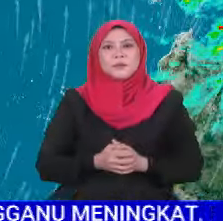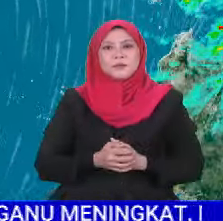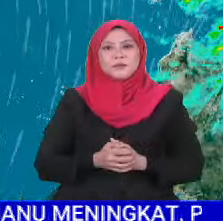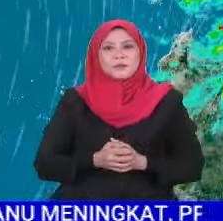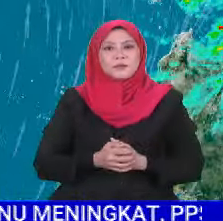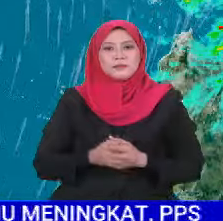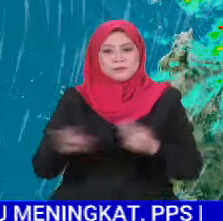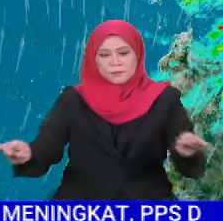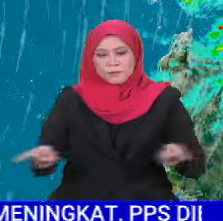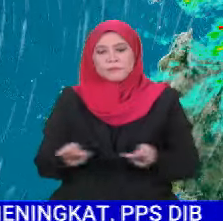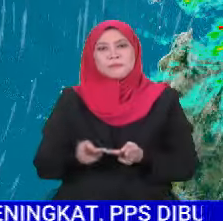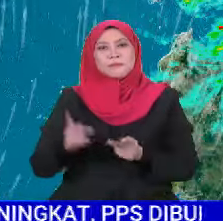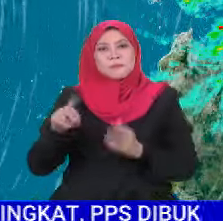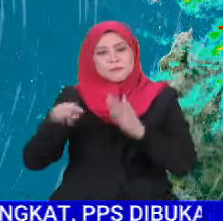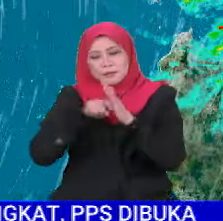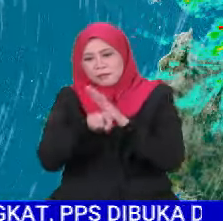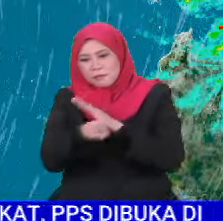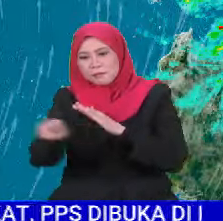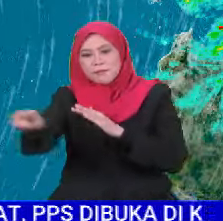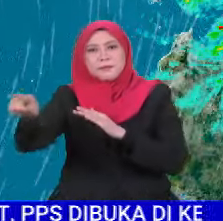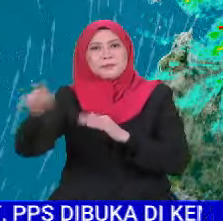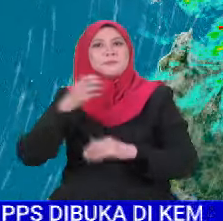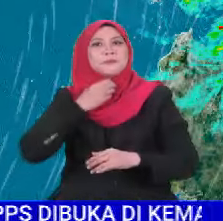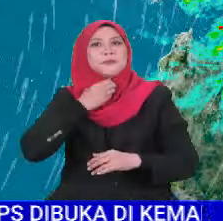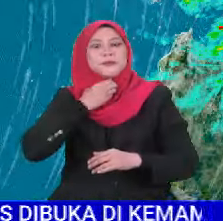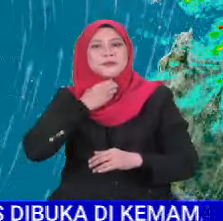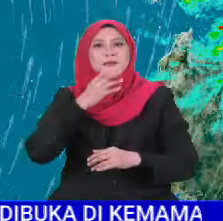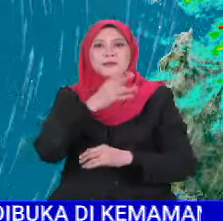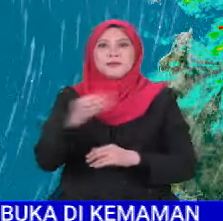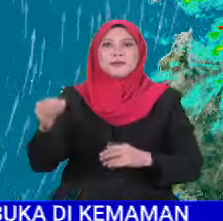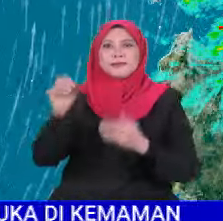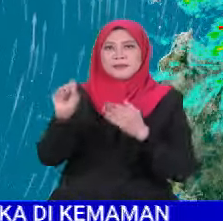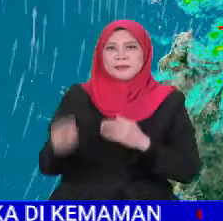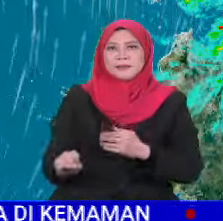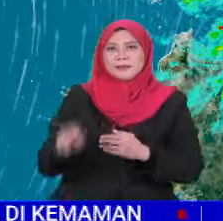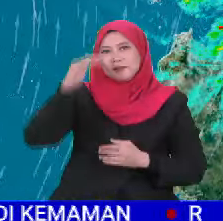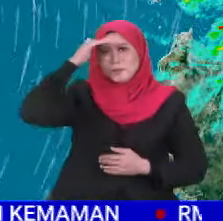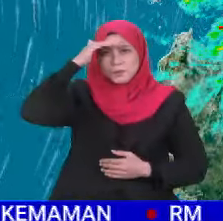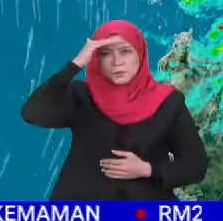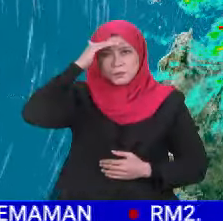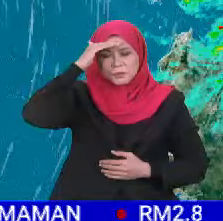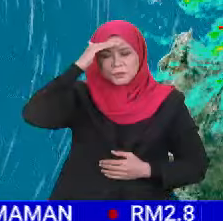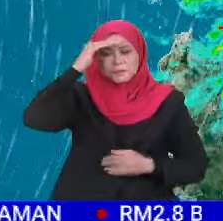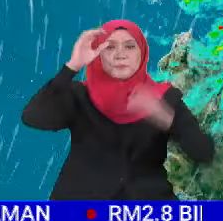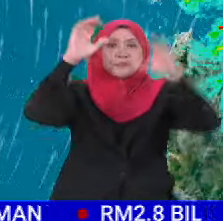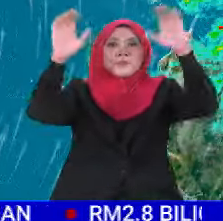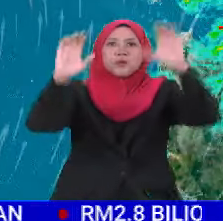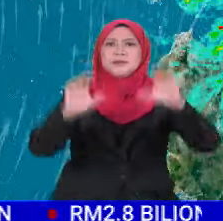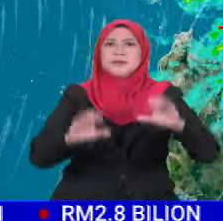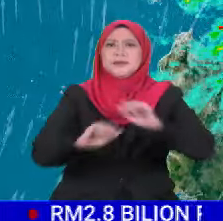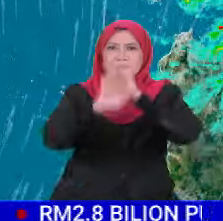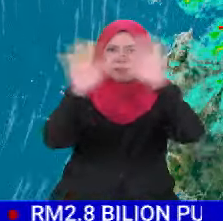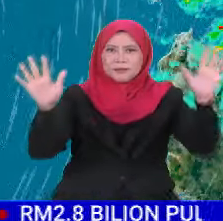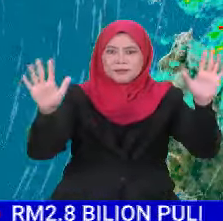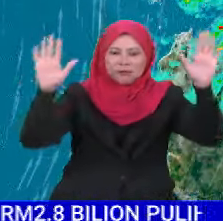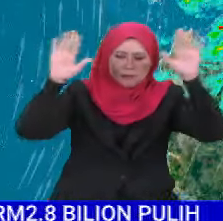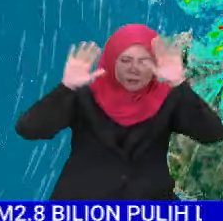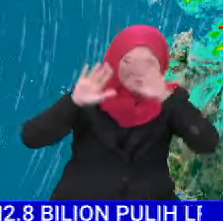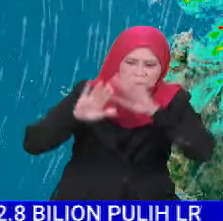di kawasan-kawasan sekitar pedalaman negeri Perak dan juga di selatan Johor yang mengalami keadaan cuaca yang cerah dan